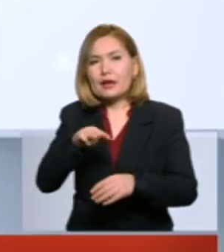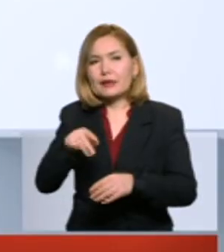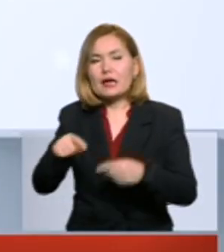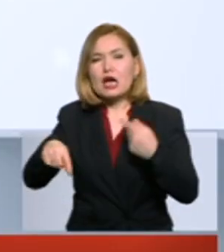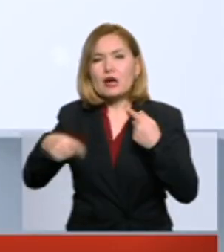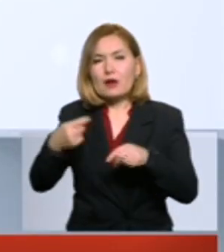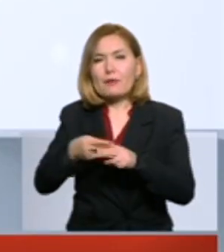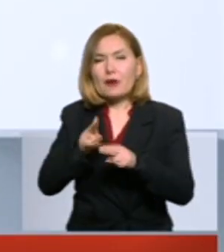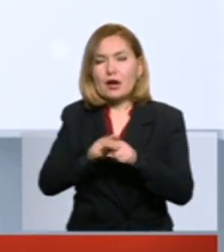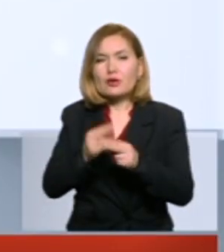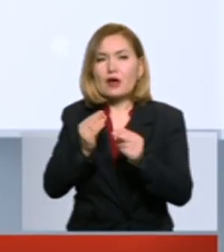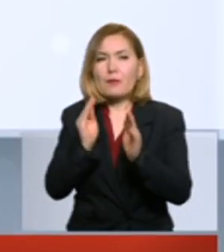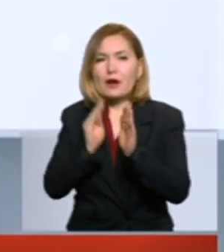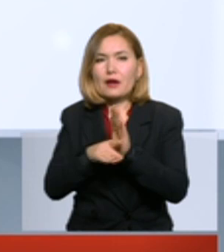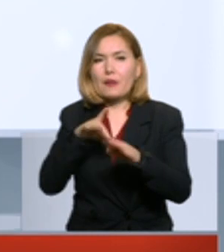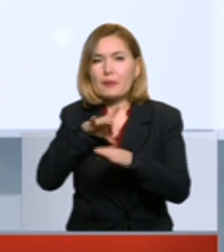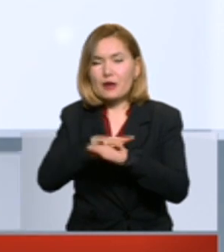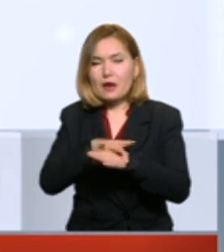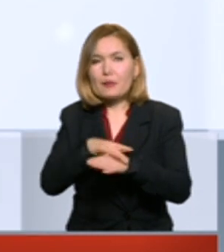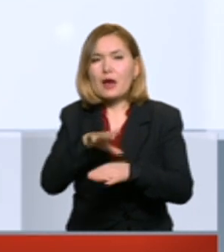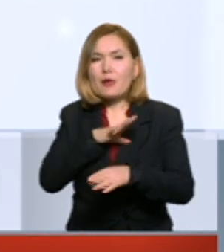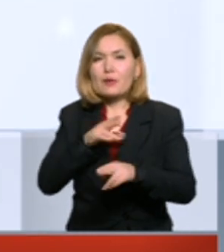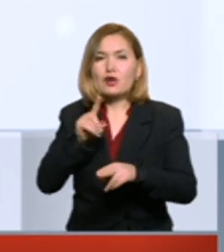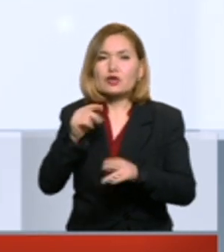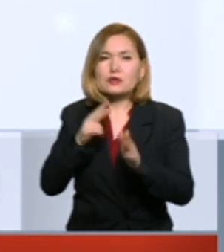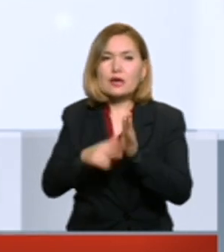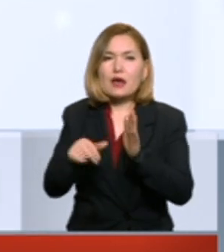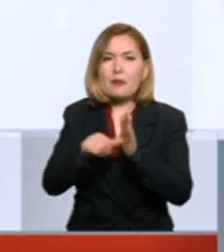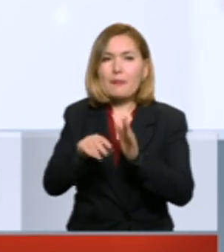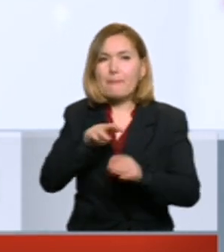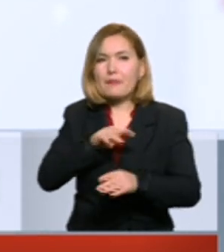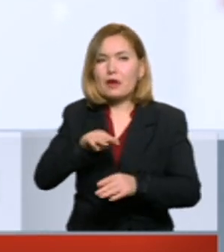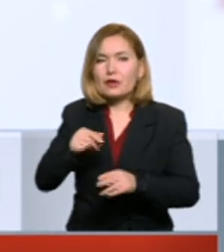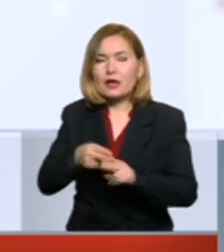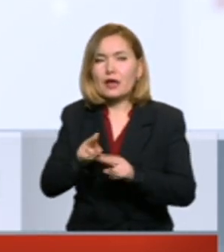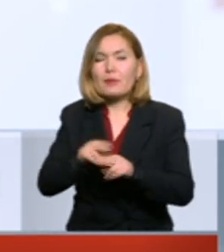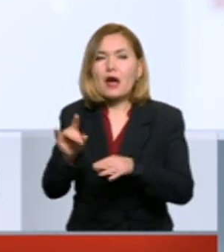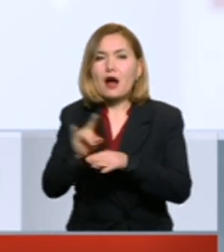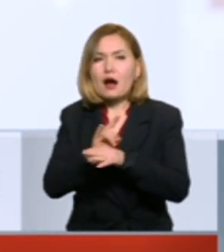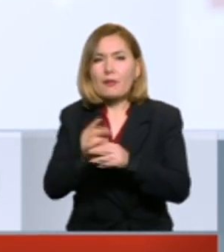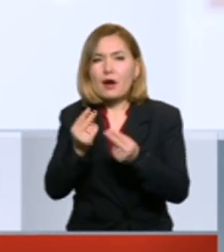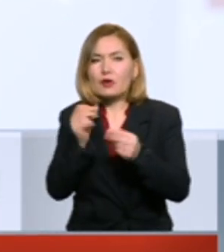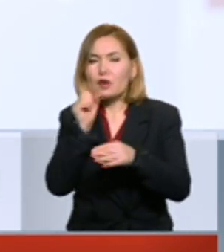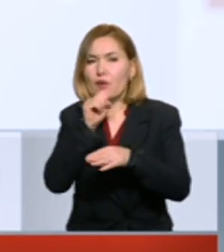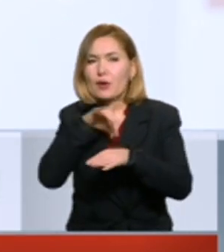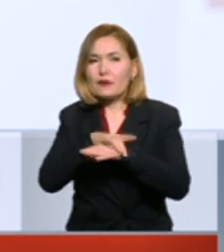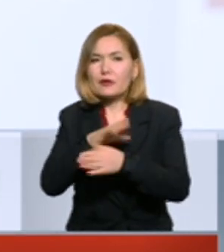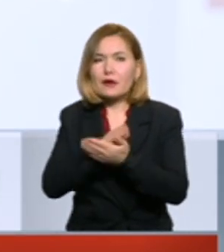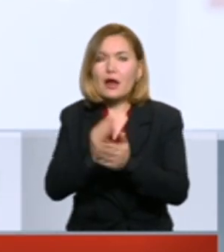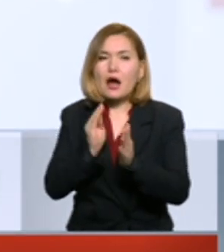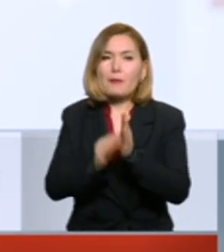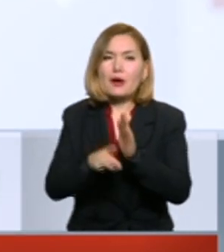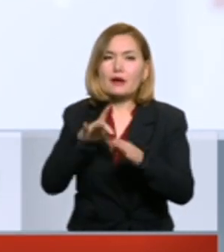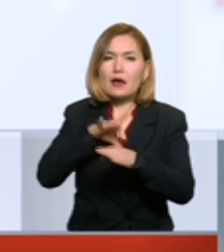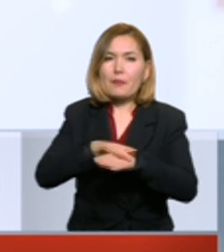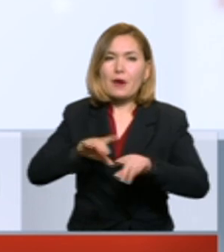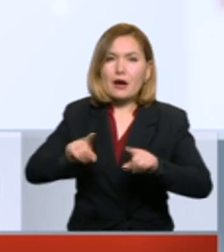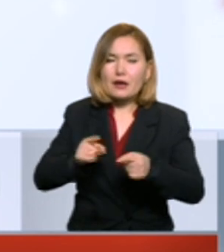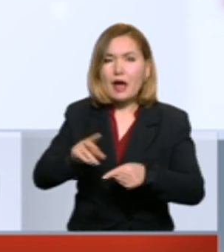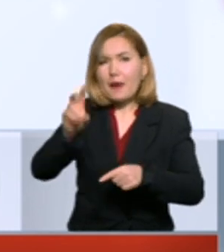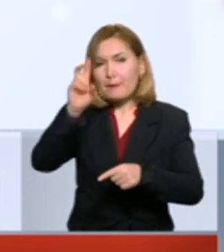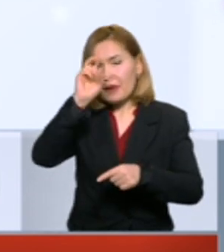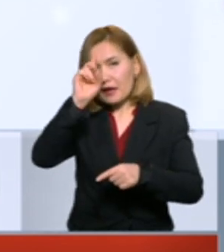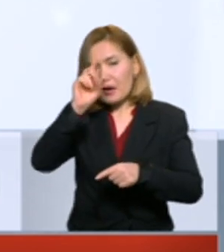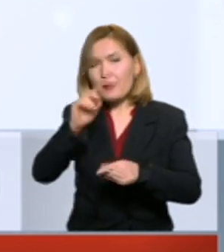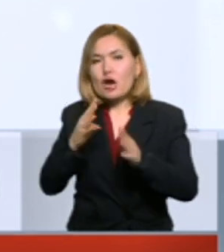шығын қызметін асыра пайдаланғандардан келсе, 186 миллион теңге алаяқтық жолмен алынған. Ал пара алумен ұсталғандардан